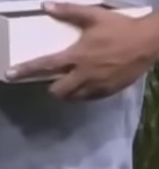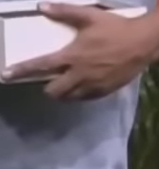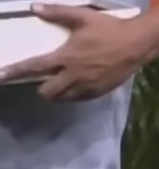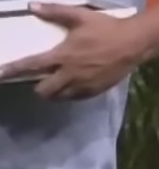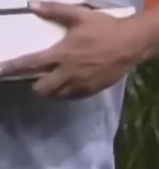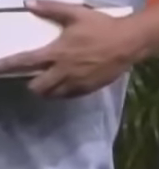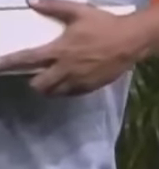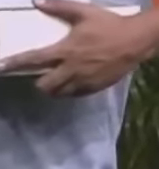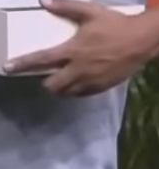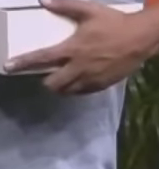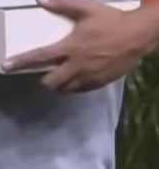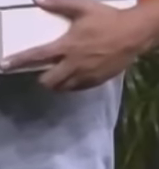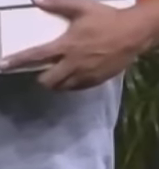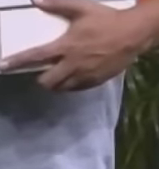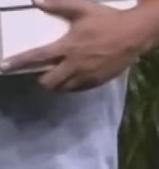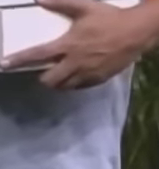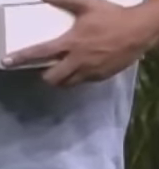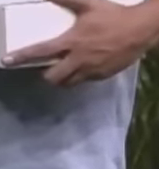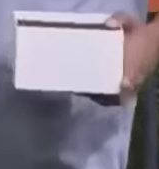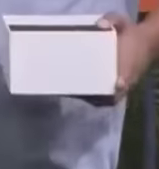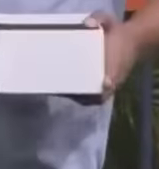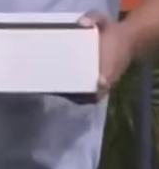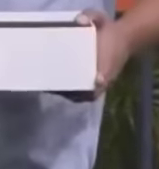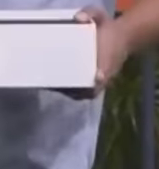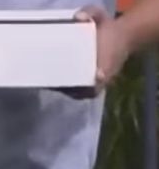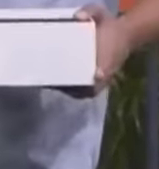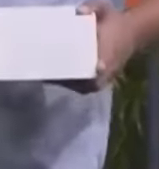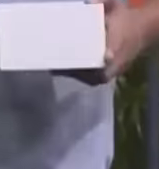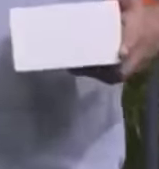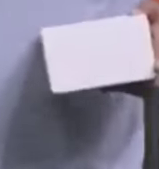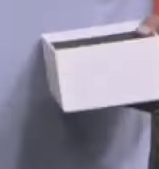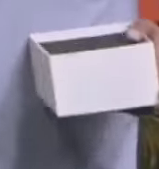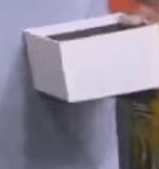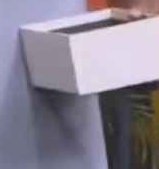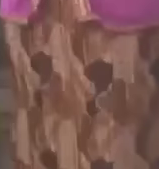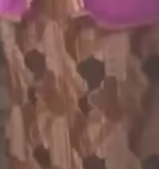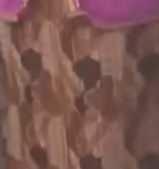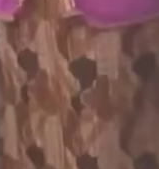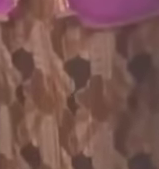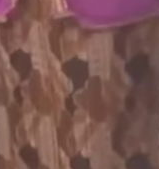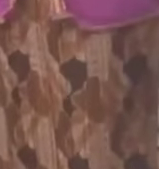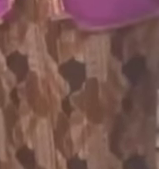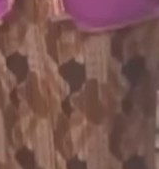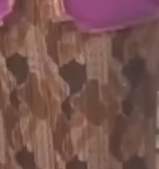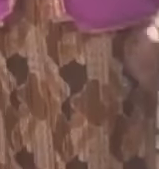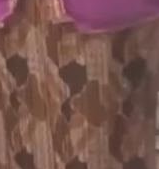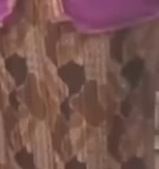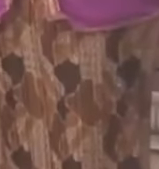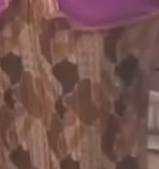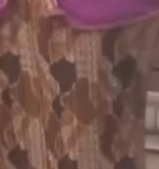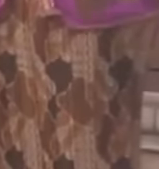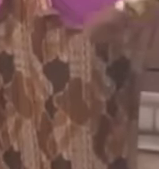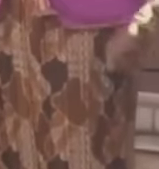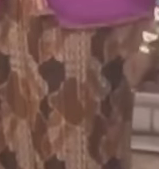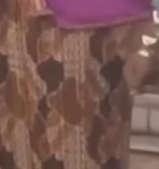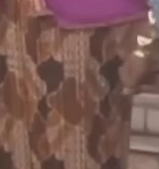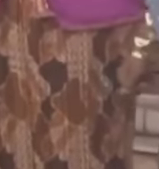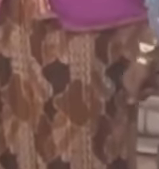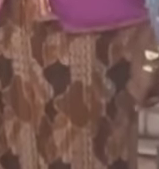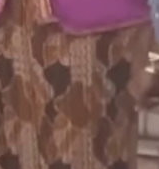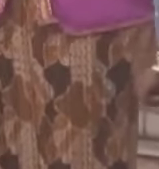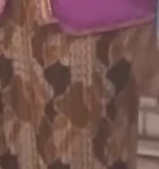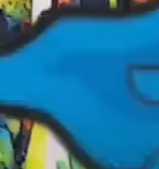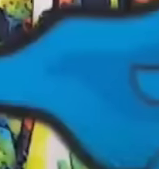merahnya 2. Kalau David cuma 1. 1 halaman. Keturunan Afrika. Yang ini keturunan